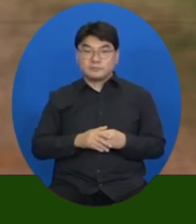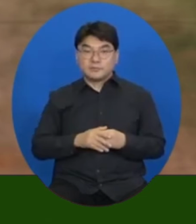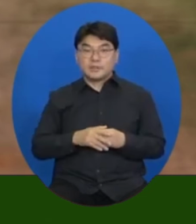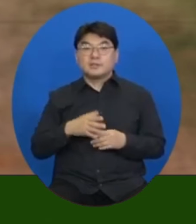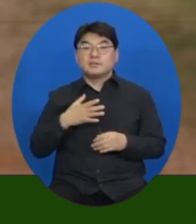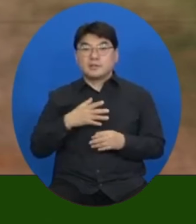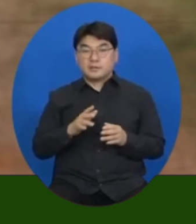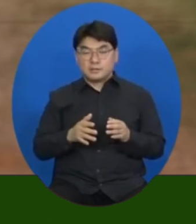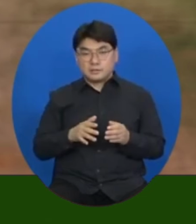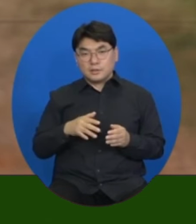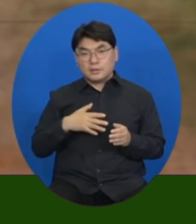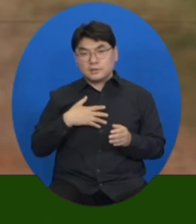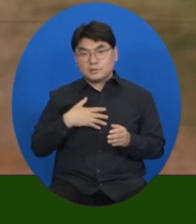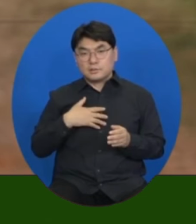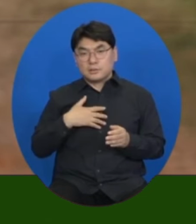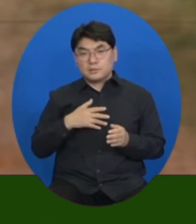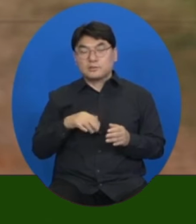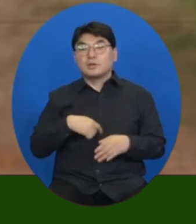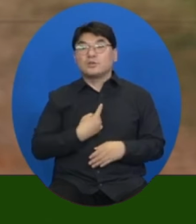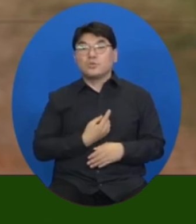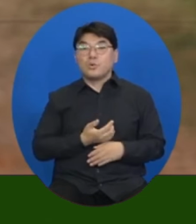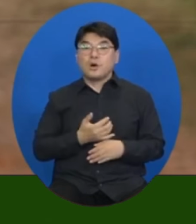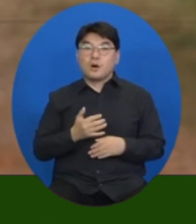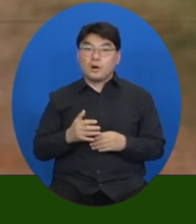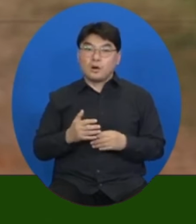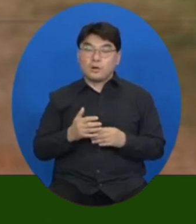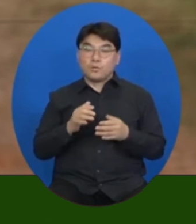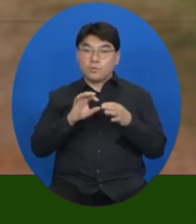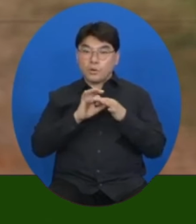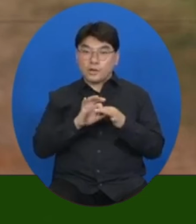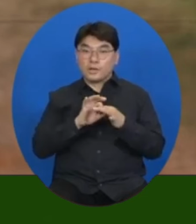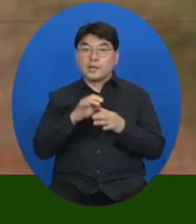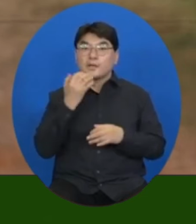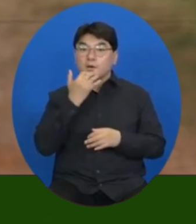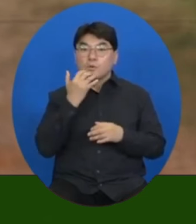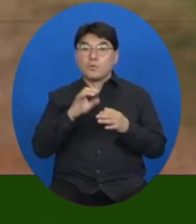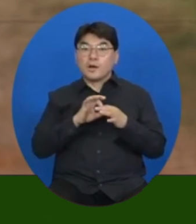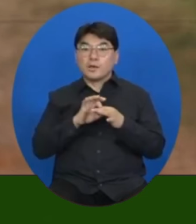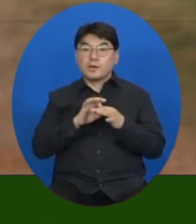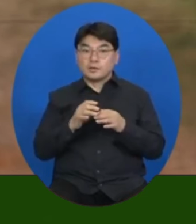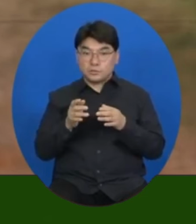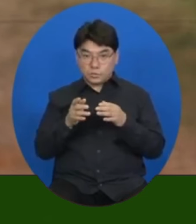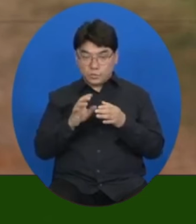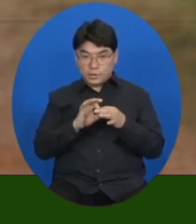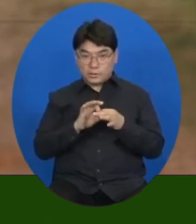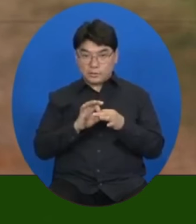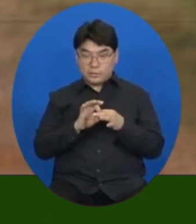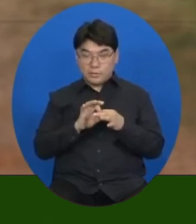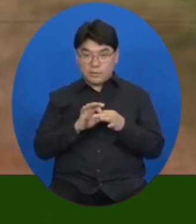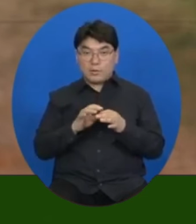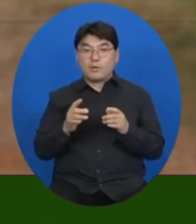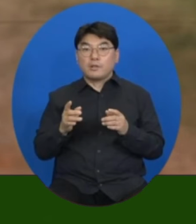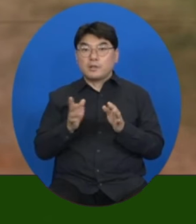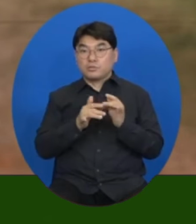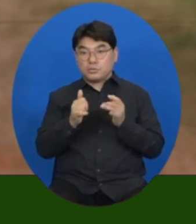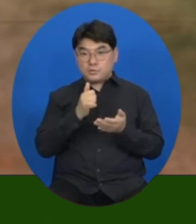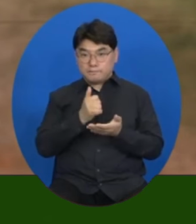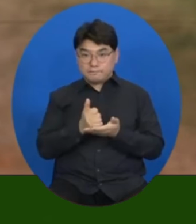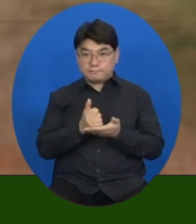자기와 관계를 해야하면 구원 받는다라고 이야기를 했습니다 그랬더니 두가지 반응이 나타났습니다